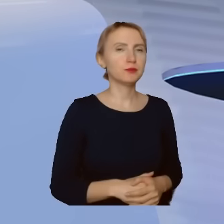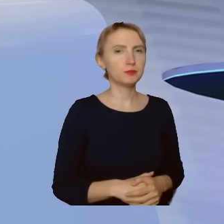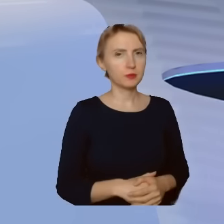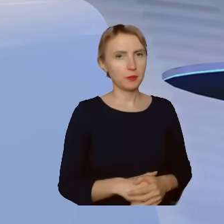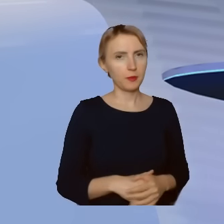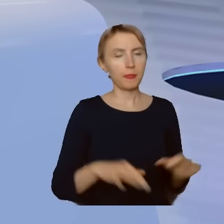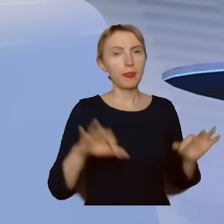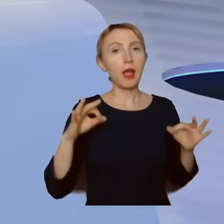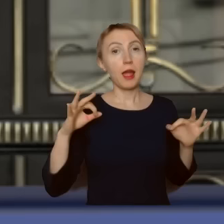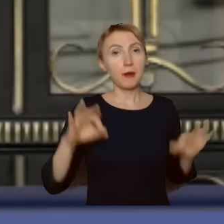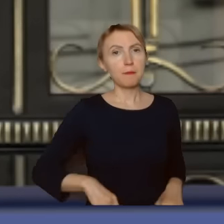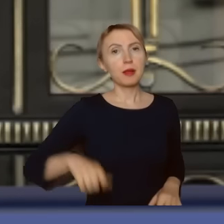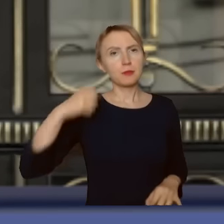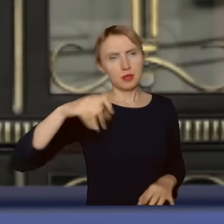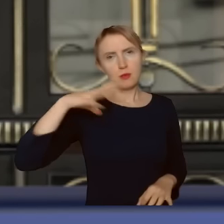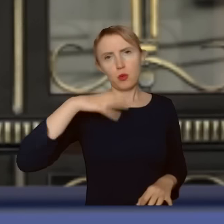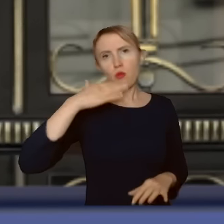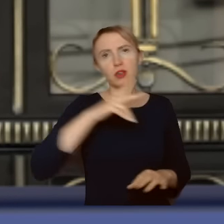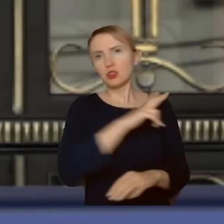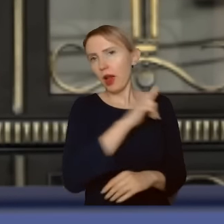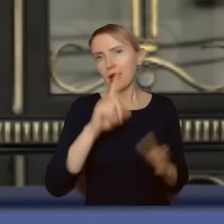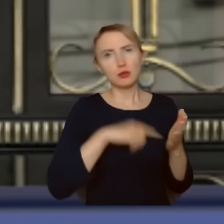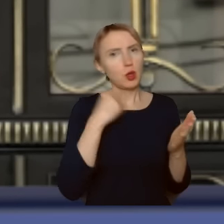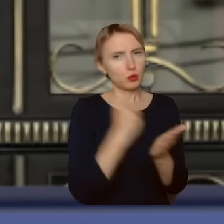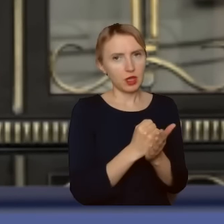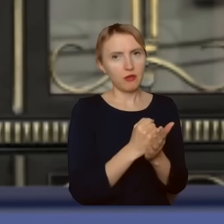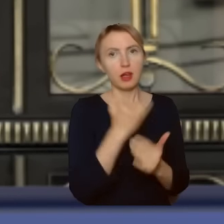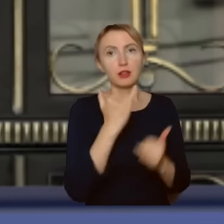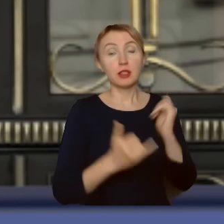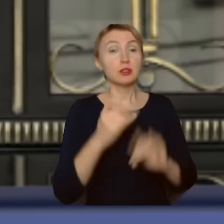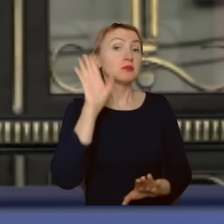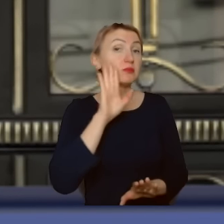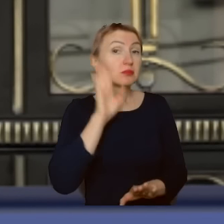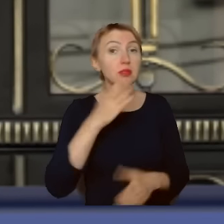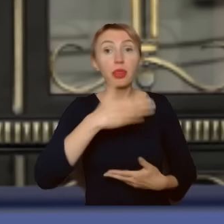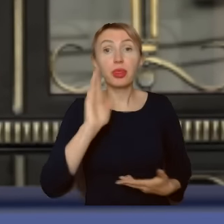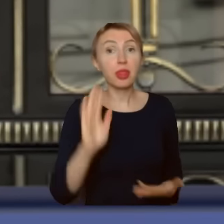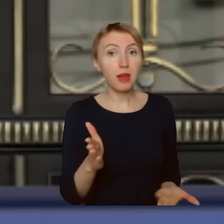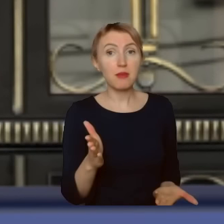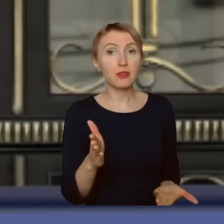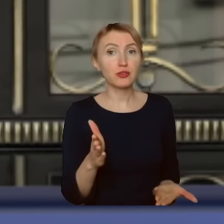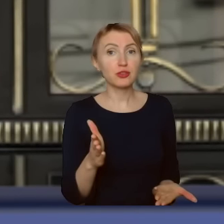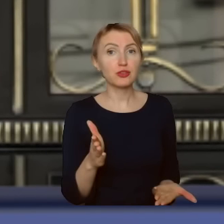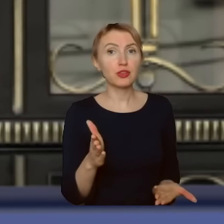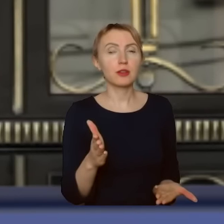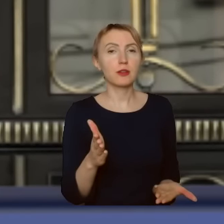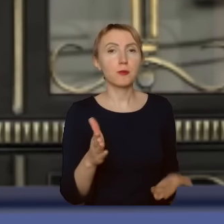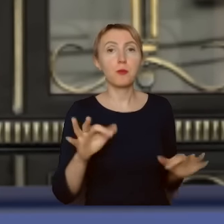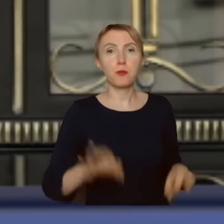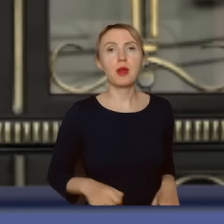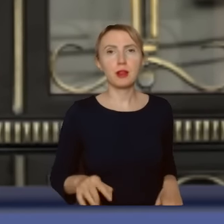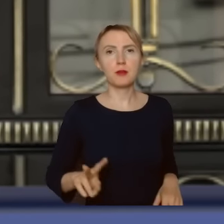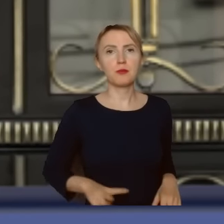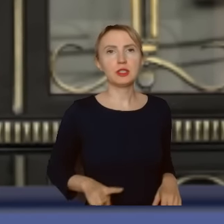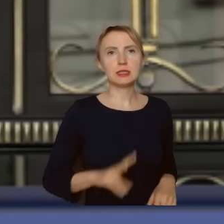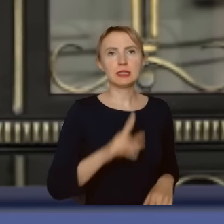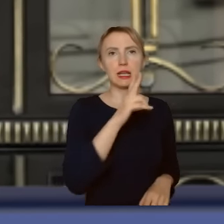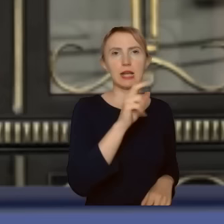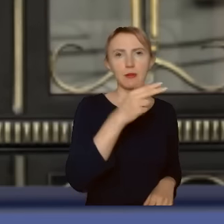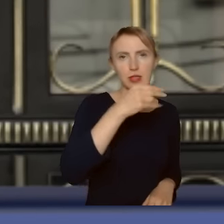prezydent zapowiedział, że wszystkie ustawy, jeśli w dalszym ciągu nie będzie pan minister Mariusz Kamiński i